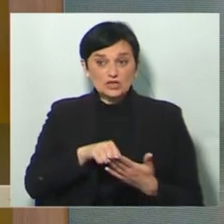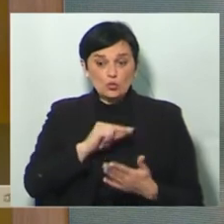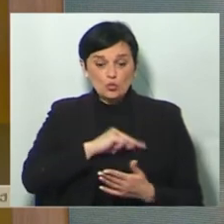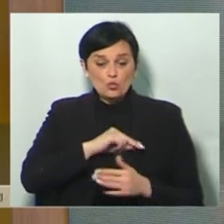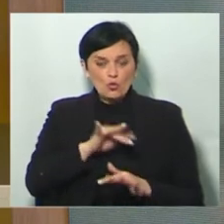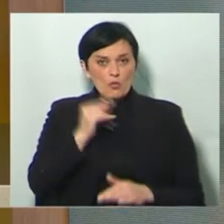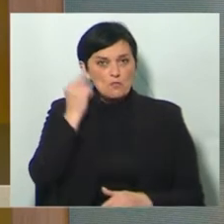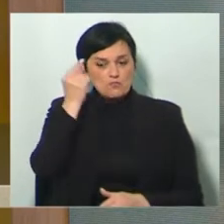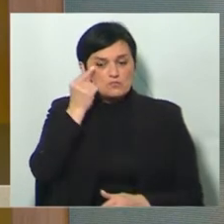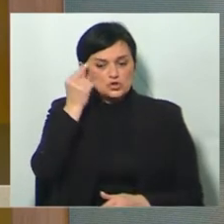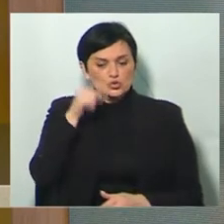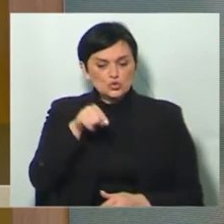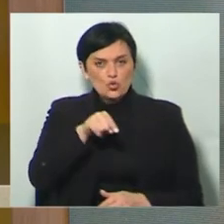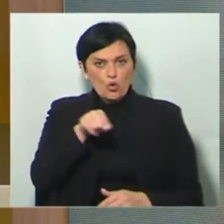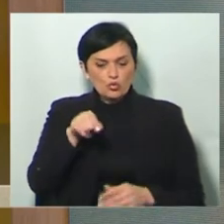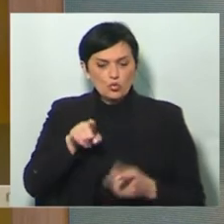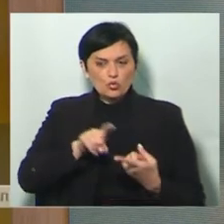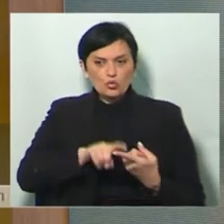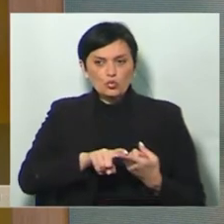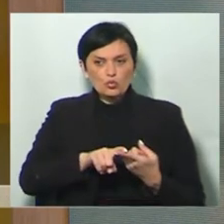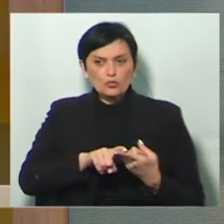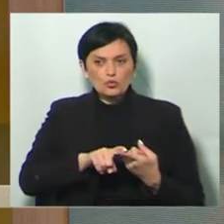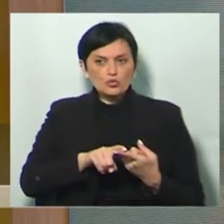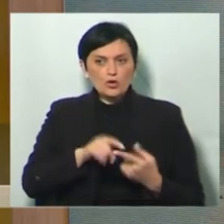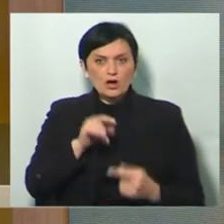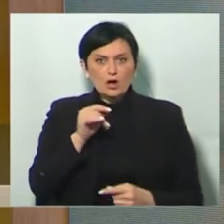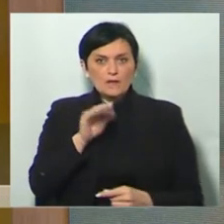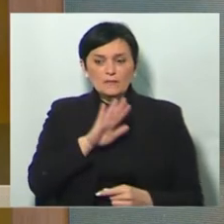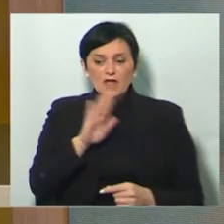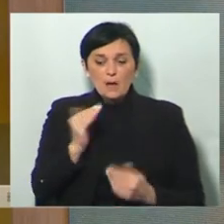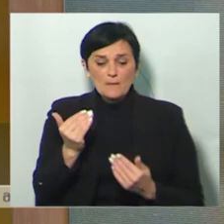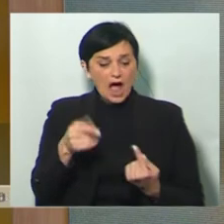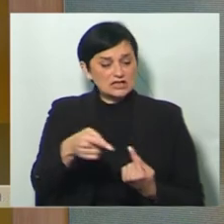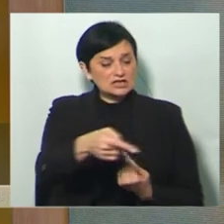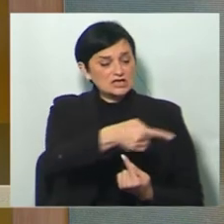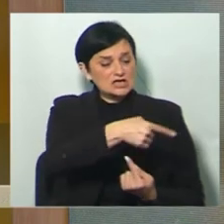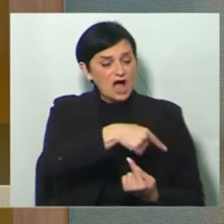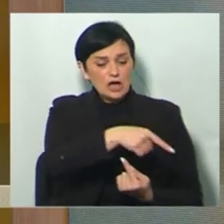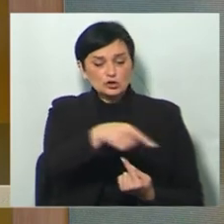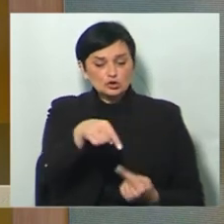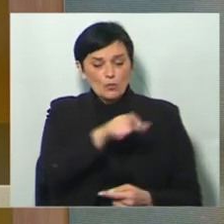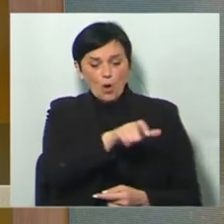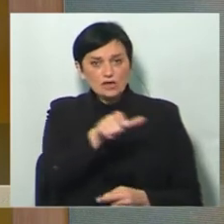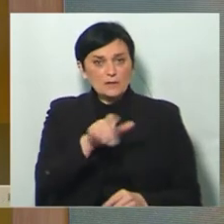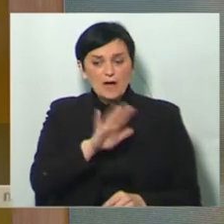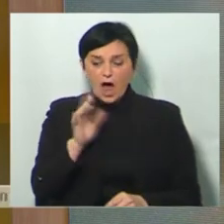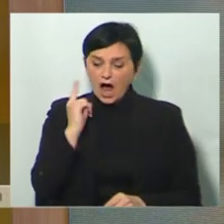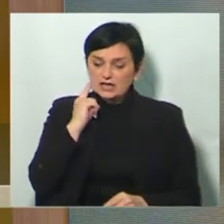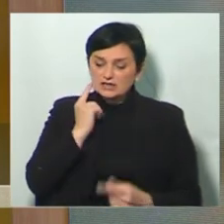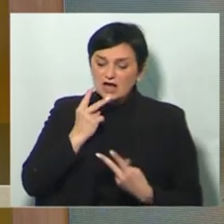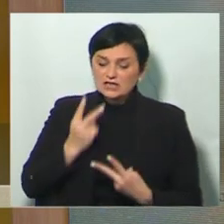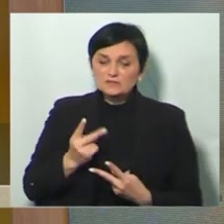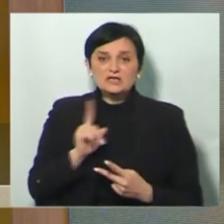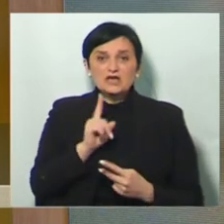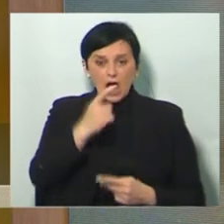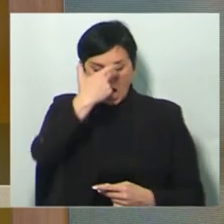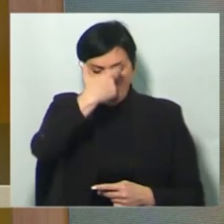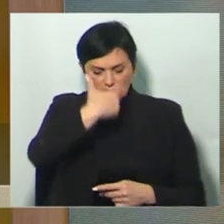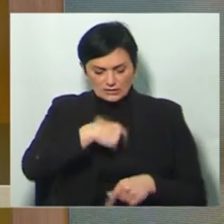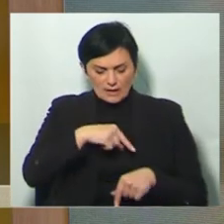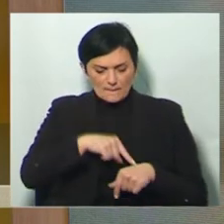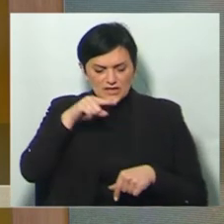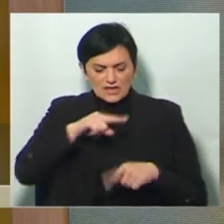psikhologiuri tsakhnagibis sore damas ukoshirdebot rom sul aresmit mis mat garshemo mqopebs ras tsulis es adamiashi